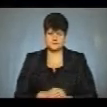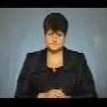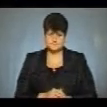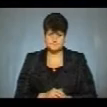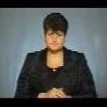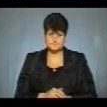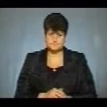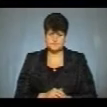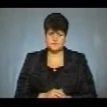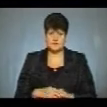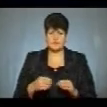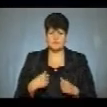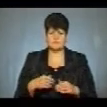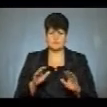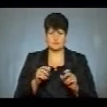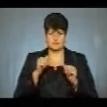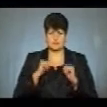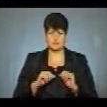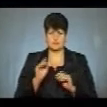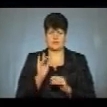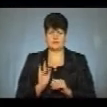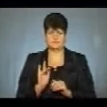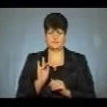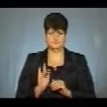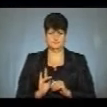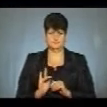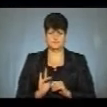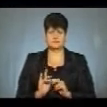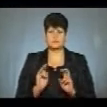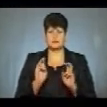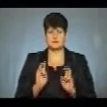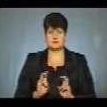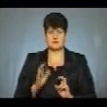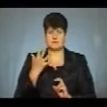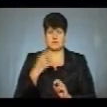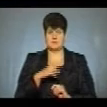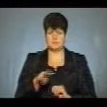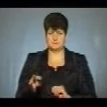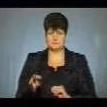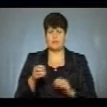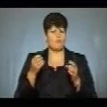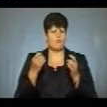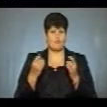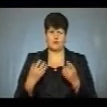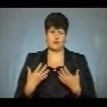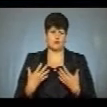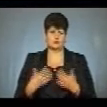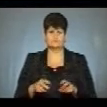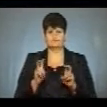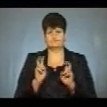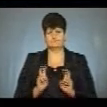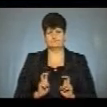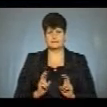Сперти спину на спинку крісла. Тоді посидіти 5 хвилин просто перед вимірюванням тиску. Це